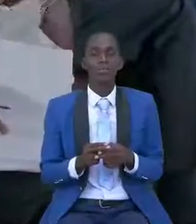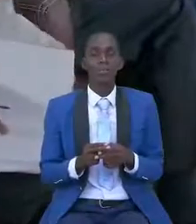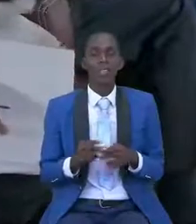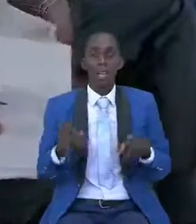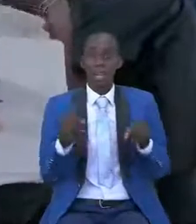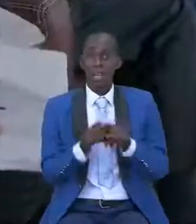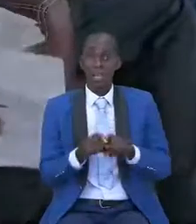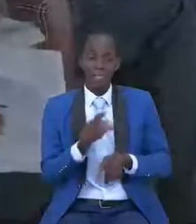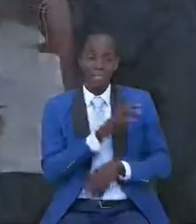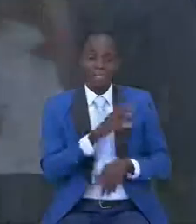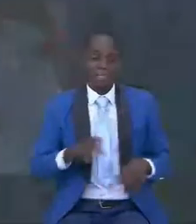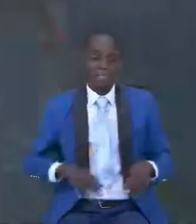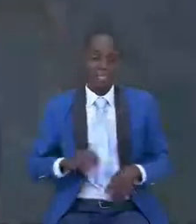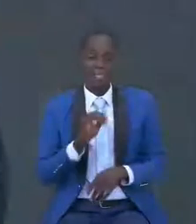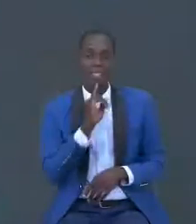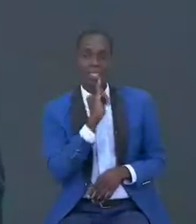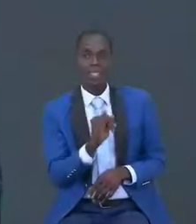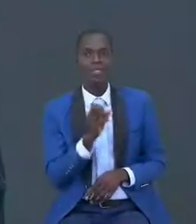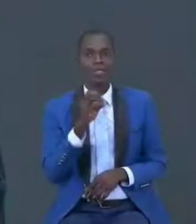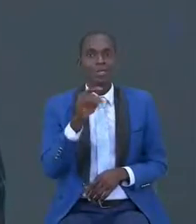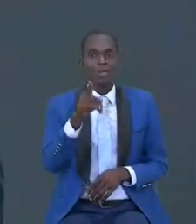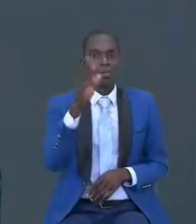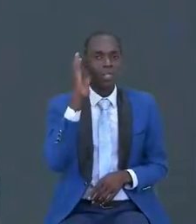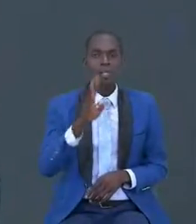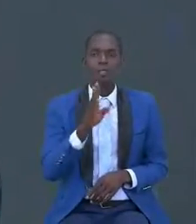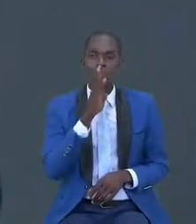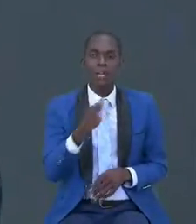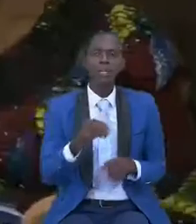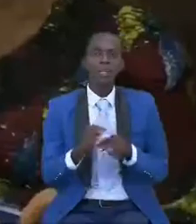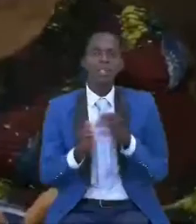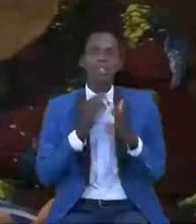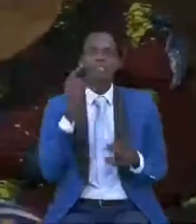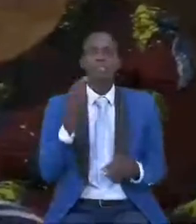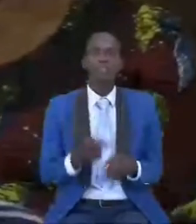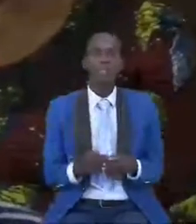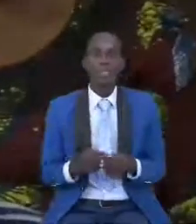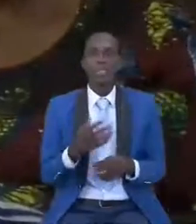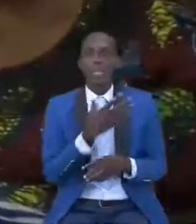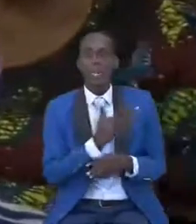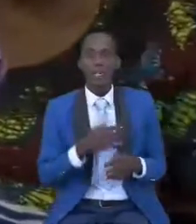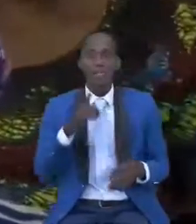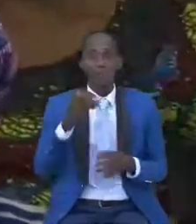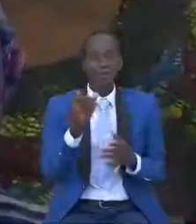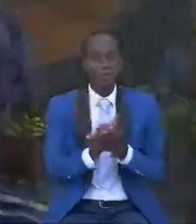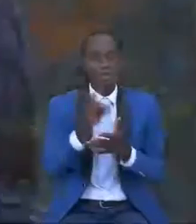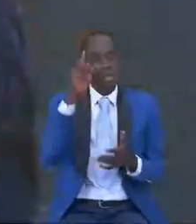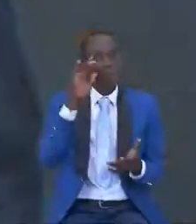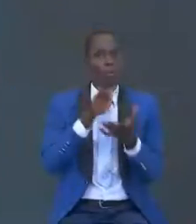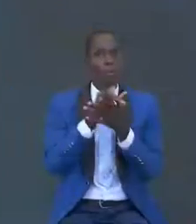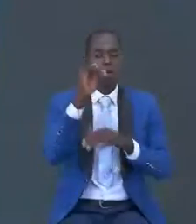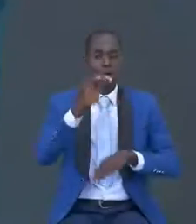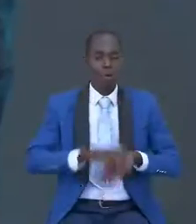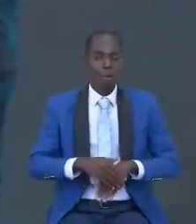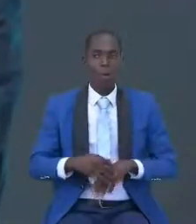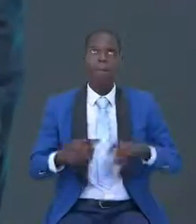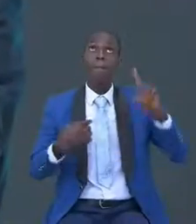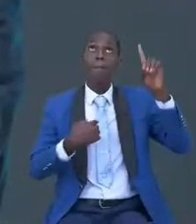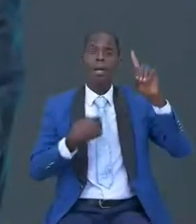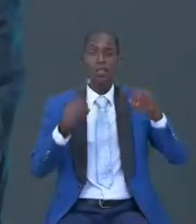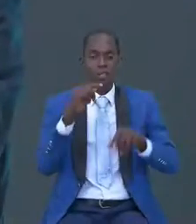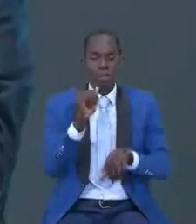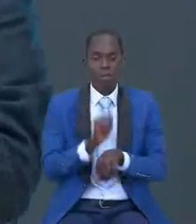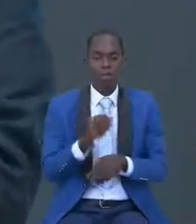Comme Christ est, vous le serez. Et celui qui croit en moi fera les œuvres